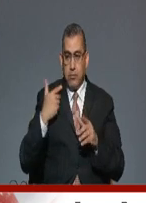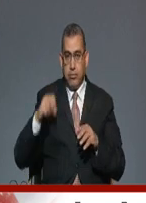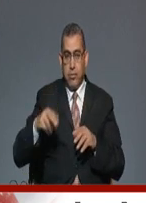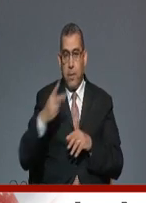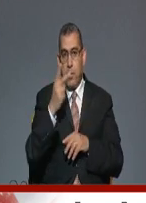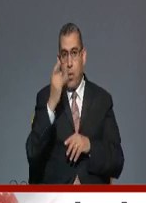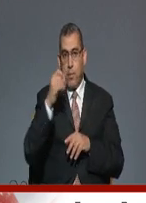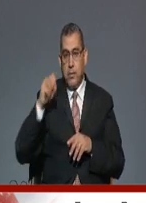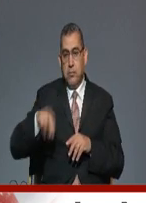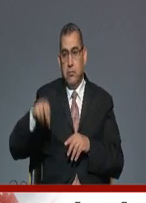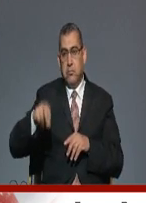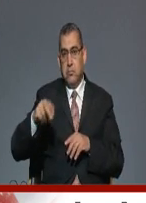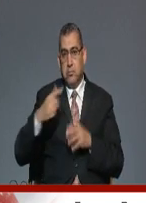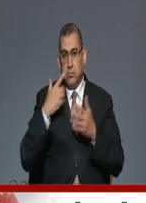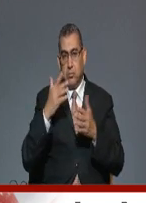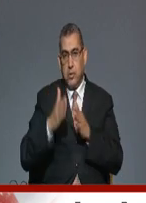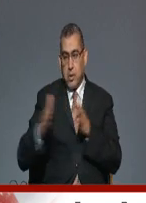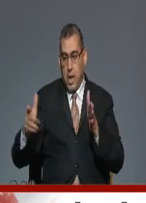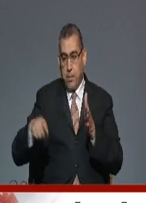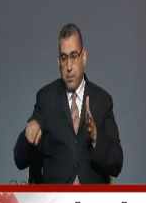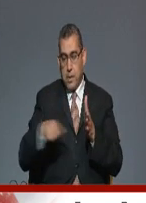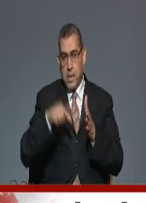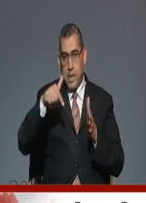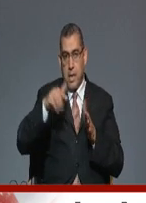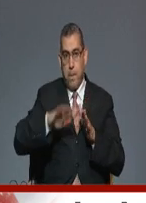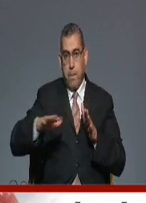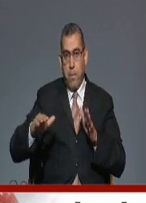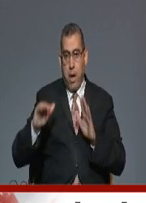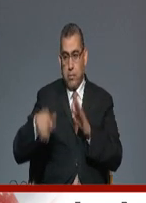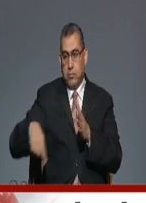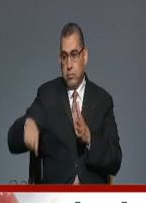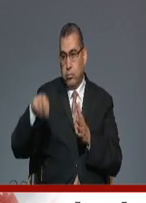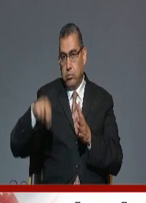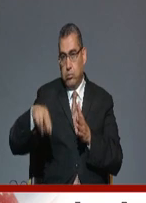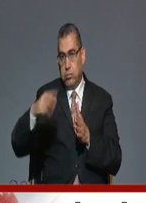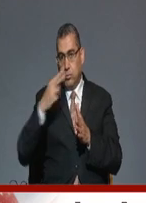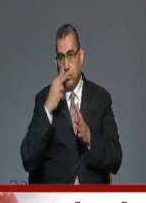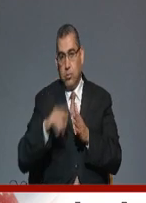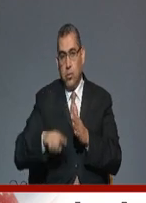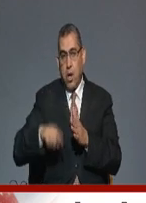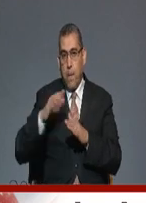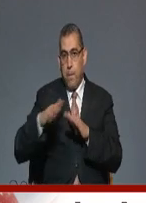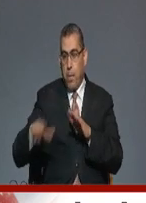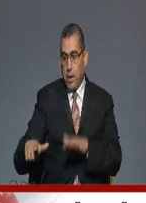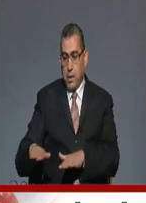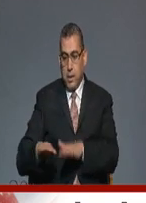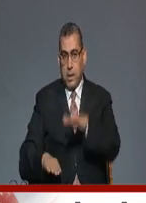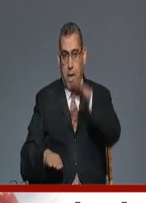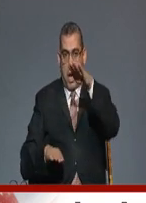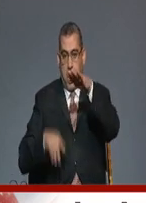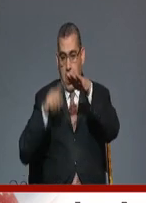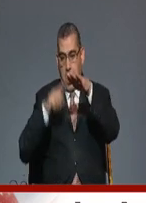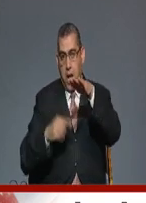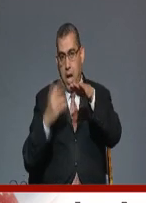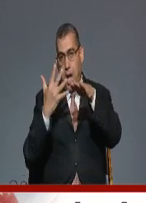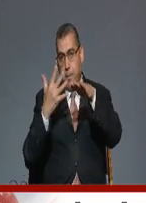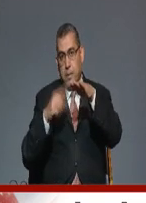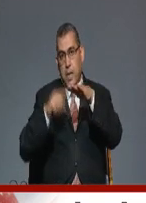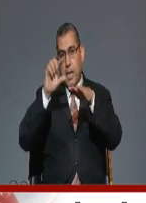250 متر وعرض 6 متر على البحر مباشرة، يرتفع عن سطح البحر من 5 إلى 9